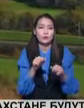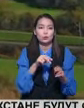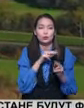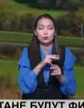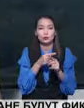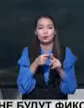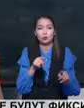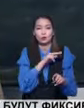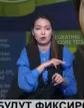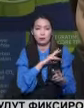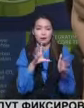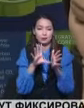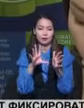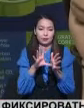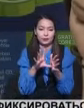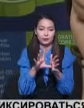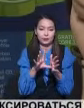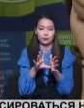отраслях энергетики.